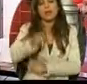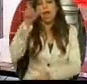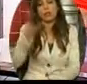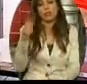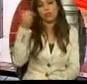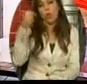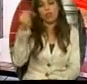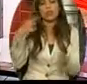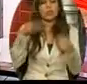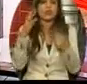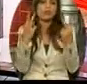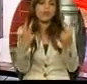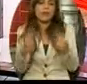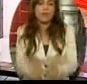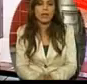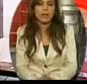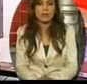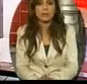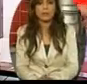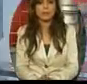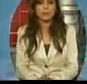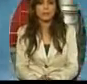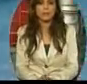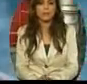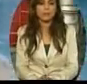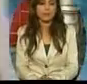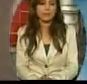משתלמת יותר. אבל ידוע כי לממצאים.